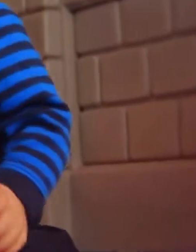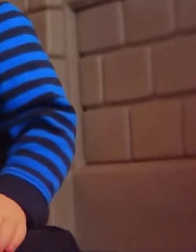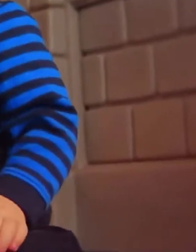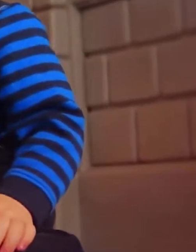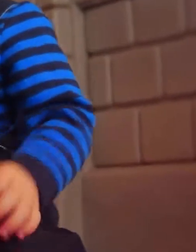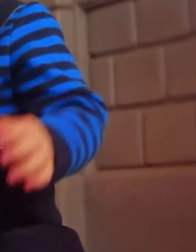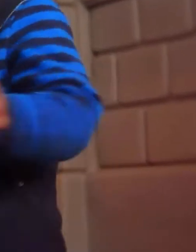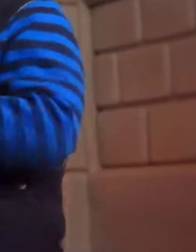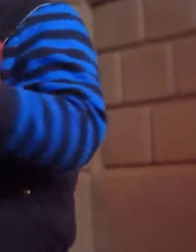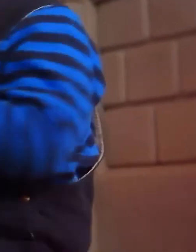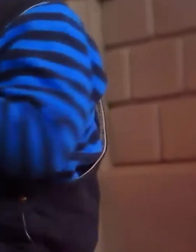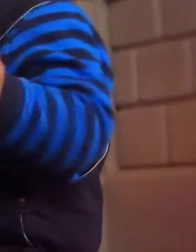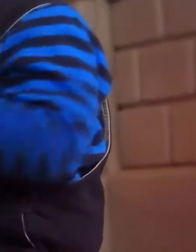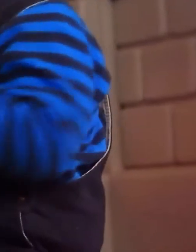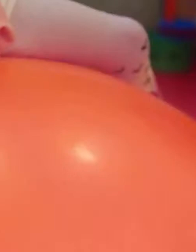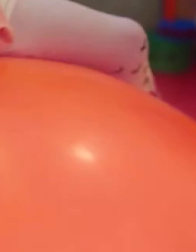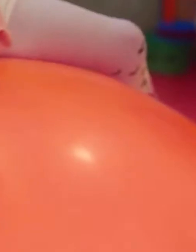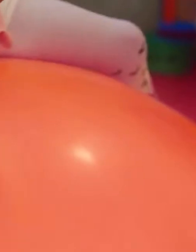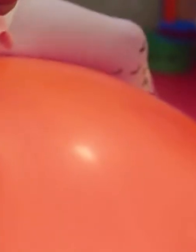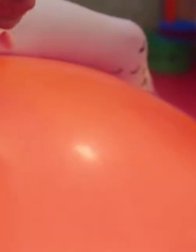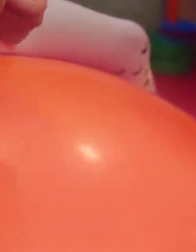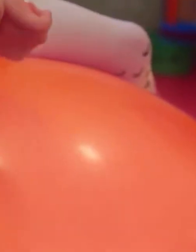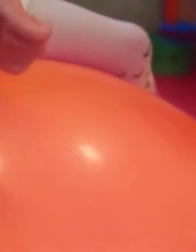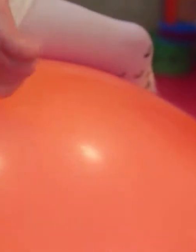C'est pour qui maintenant? Pour papa.